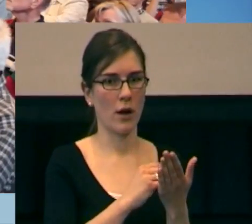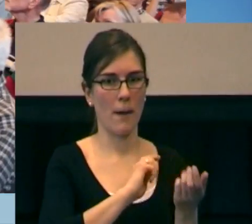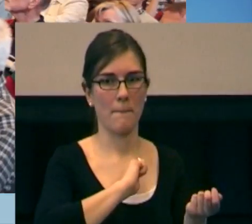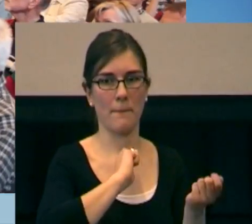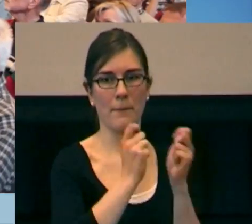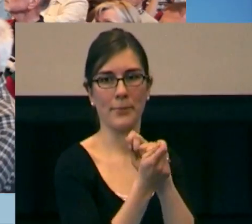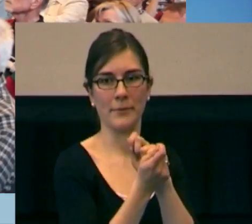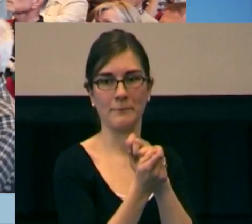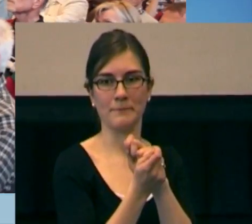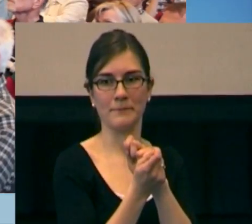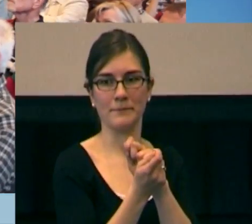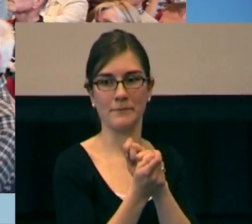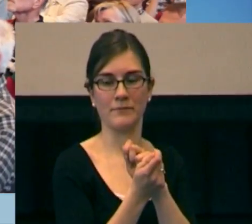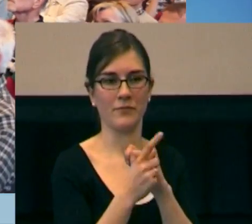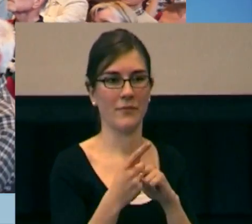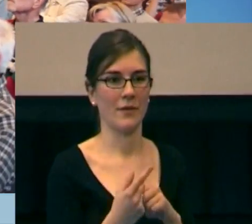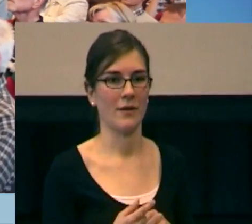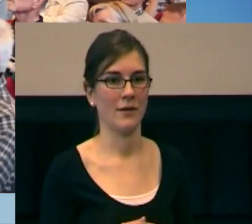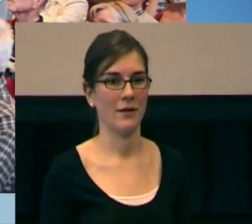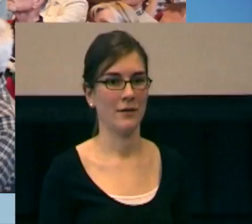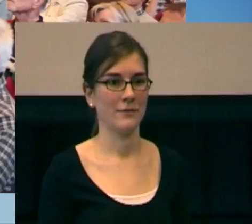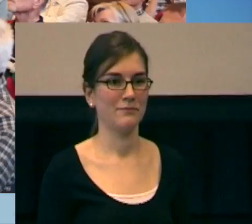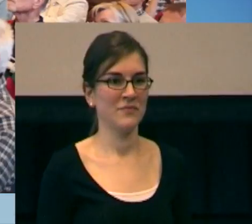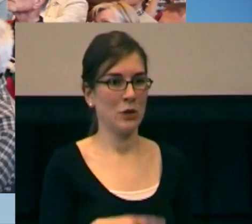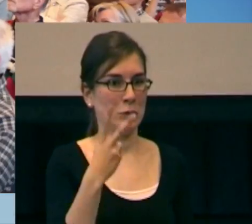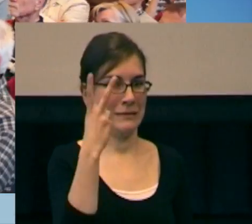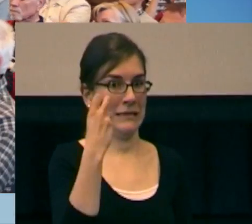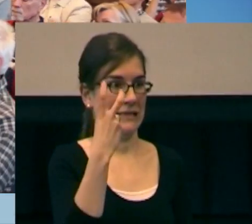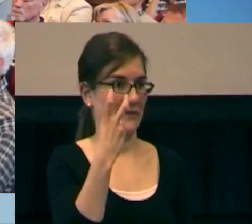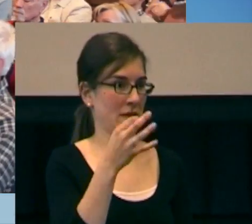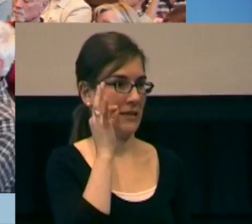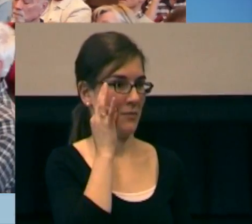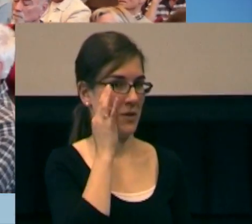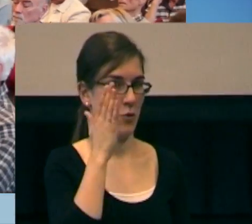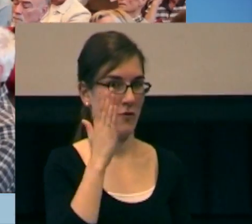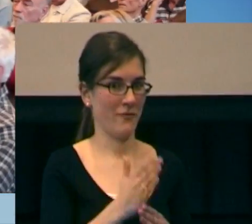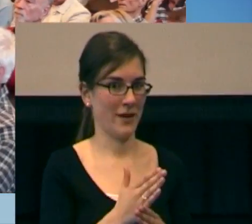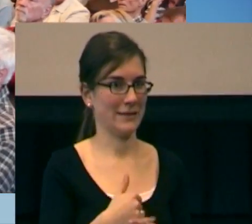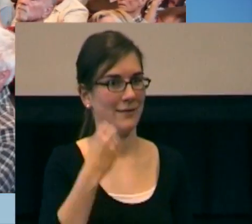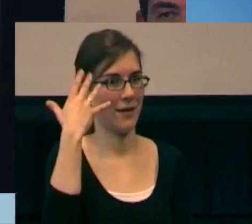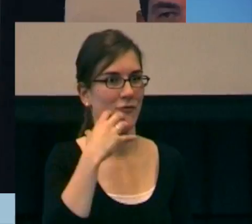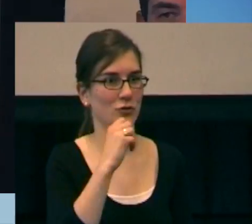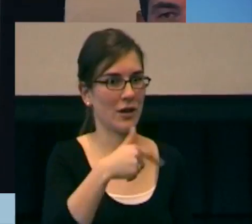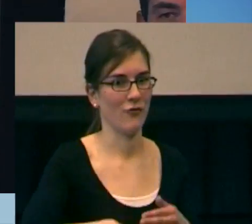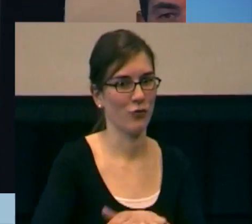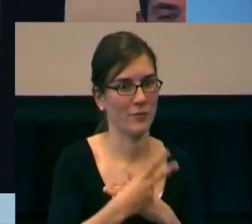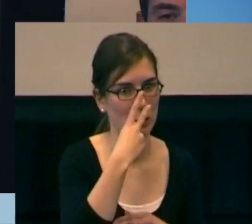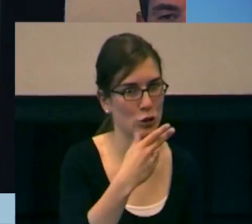geben. Wir haben 20 Minuten vor Buffalo. Sie wollen ja alle zu Bayern München, nehme ich an.